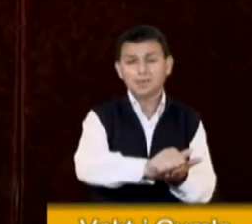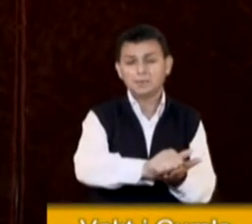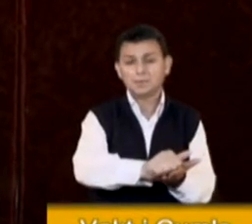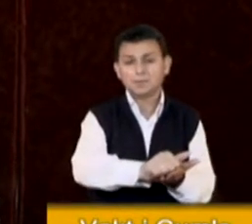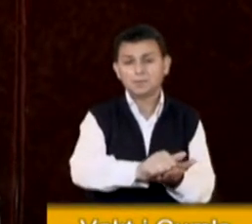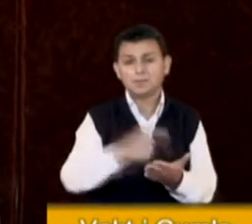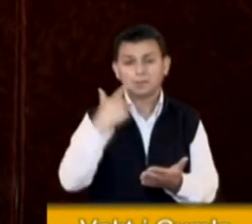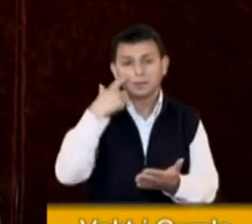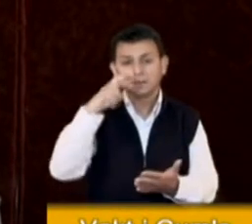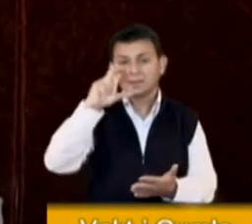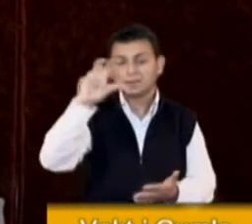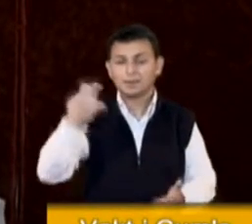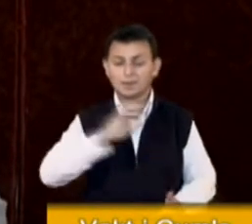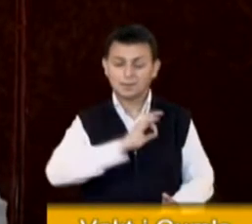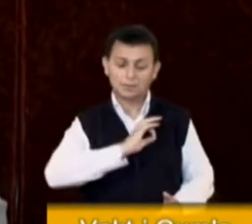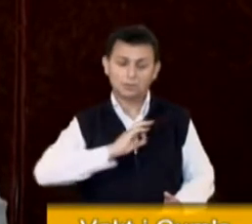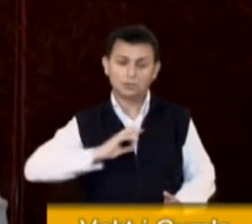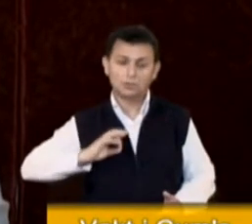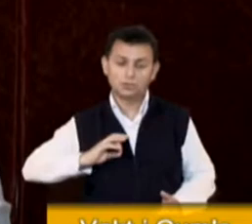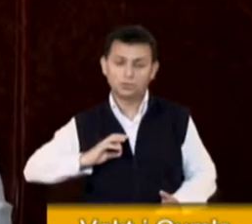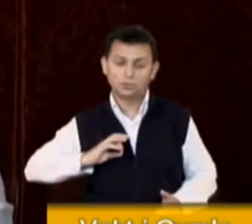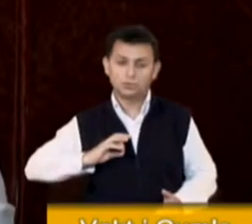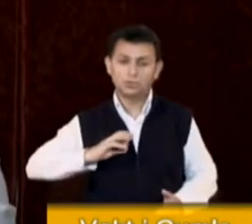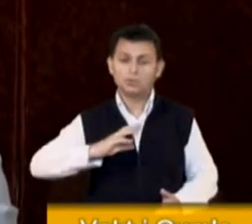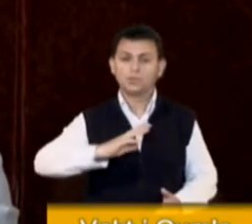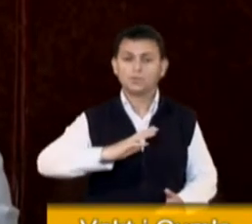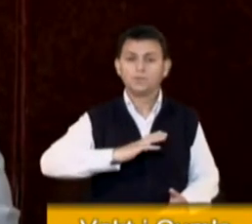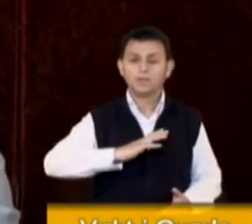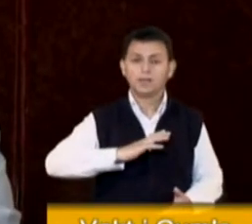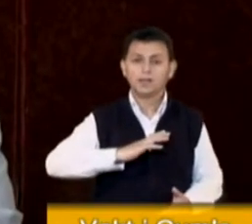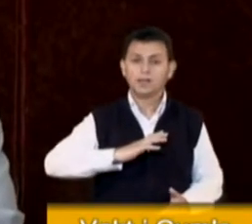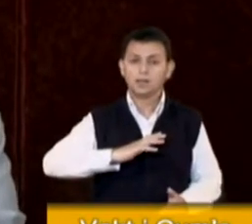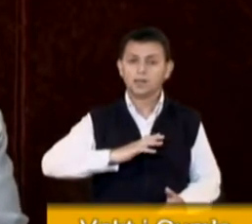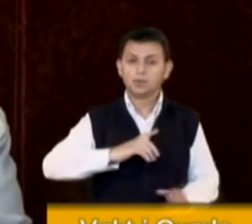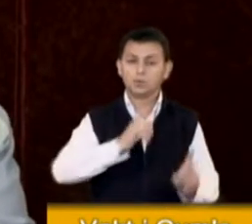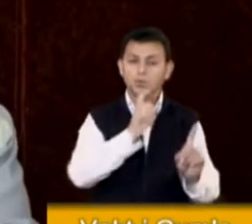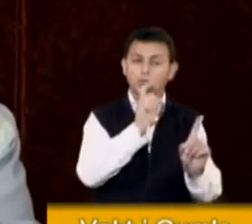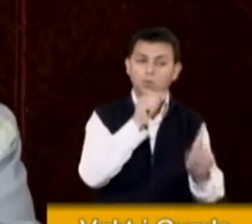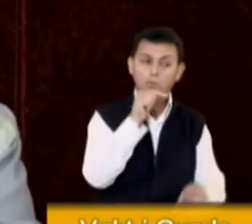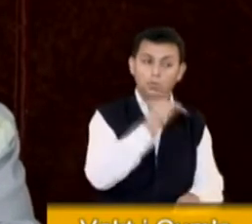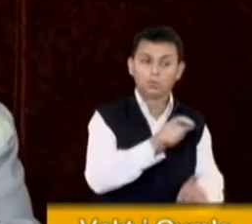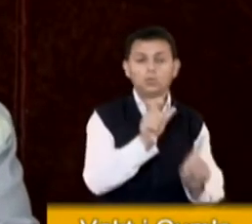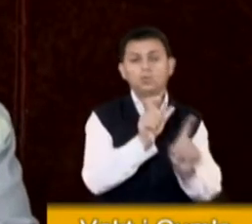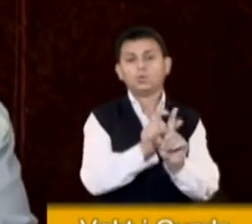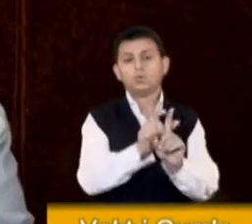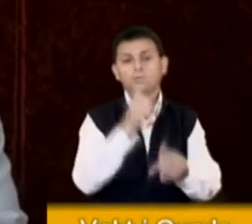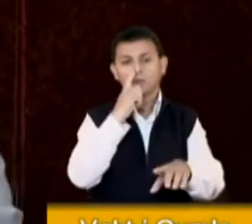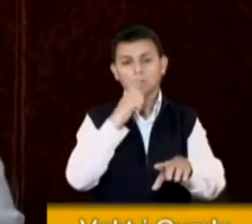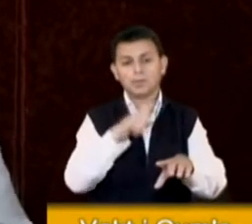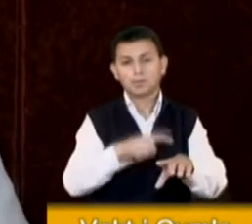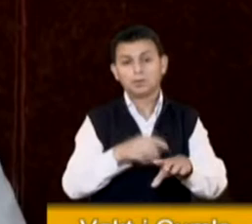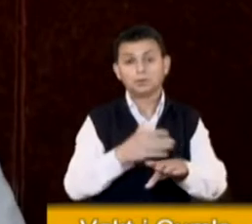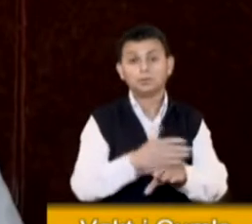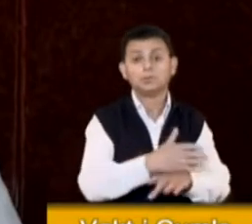nazar boncuğuyla her şeyi nazar boncuğunun korumasına havale etme inancı.